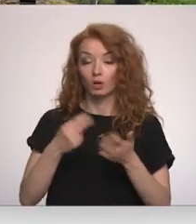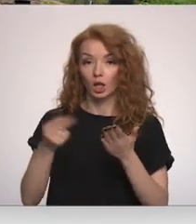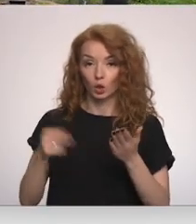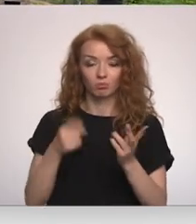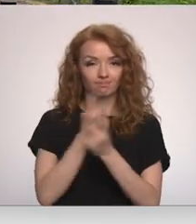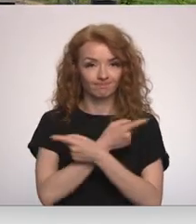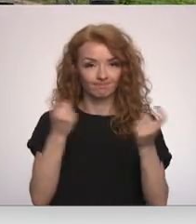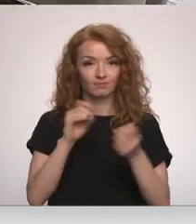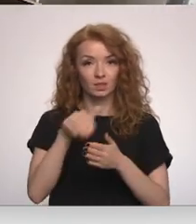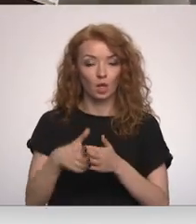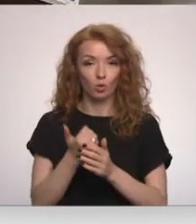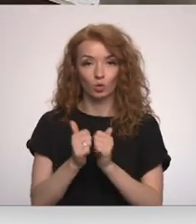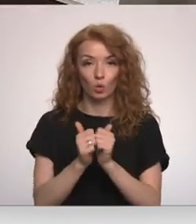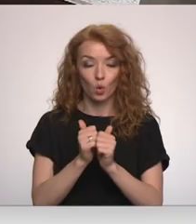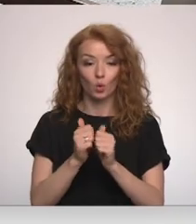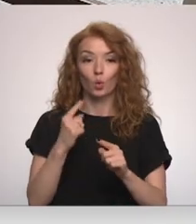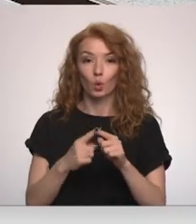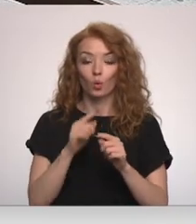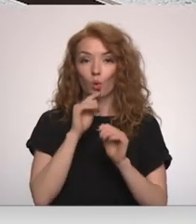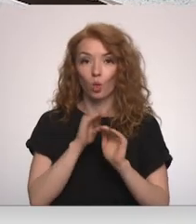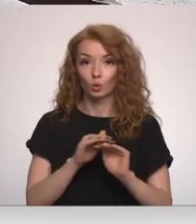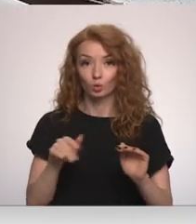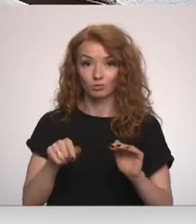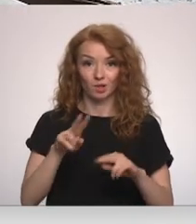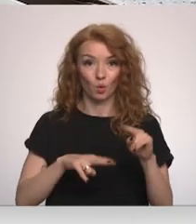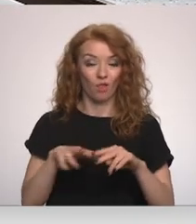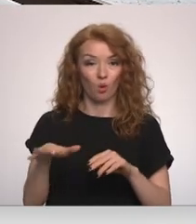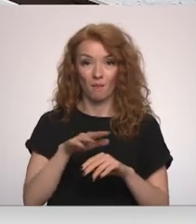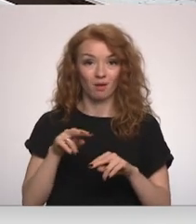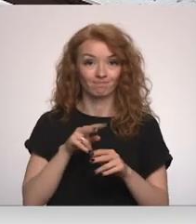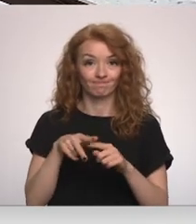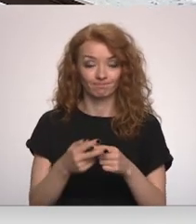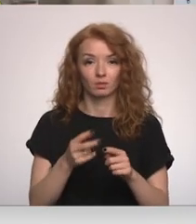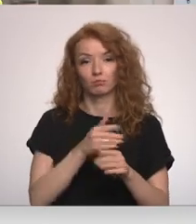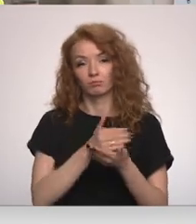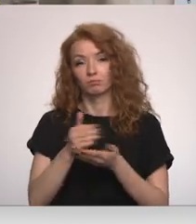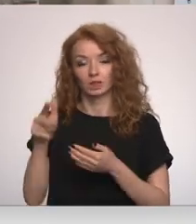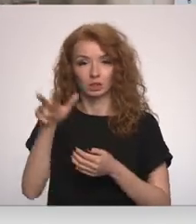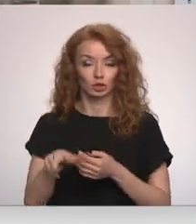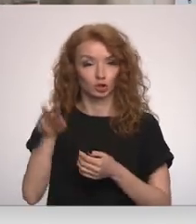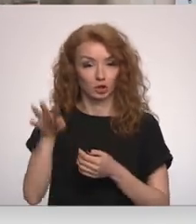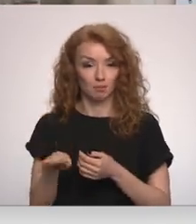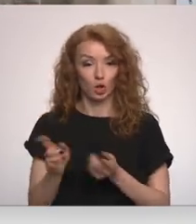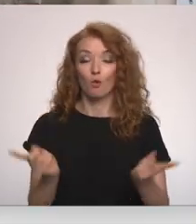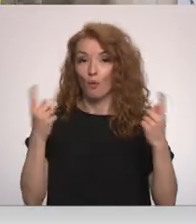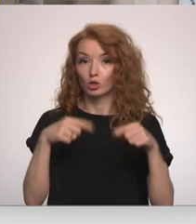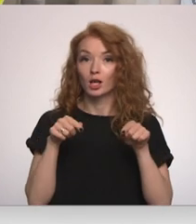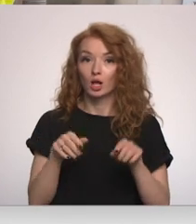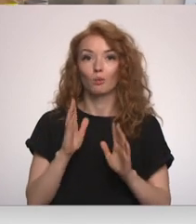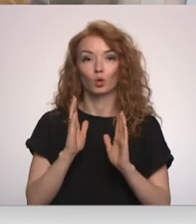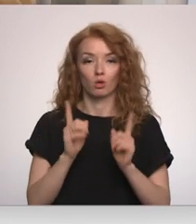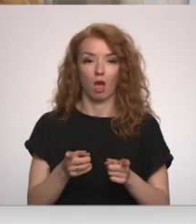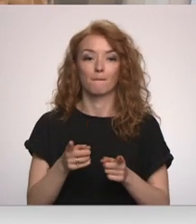jāsludina jauns konkurss, un klusums būvlaukumā turpināsies vēl vismaz 3 līdz 4 mēnešus. Šobrīd šeit būtu